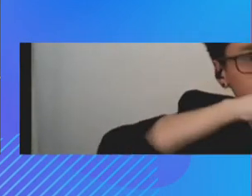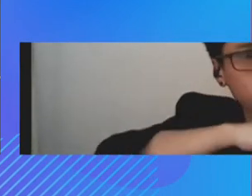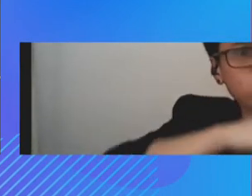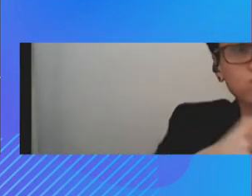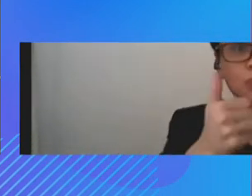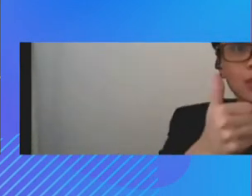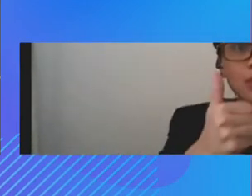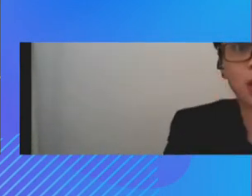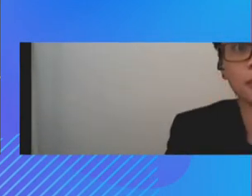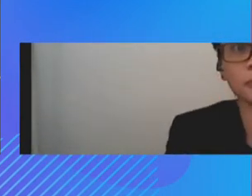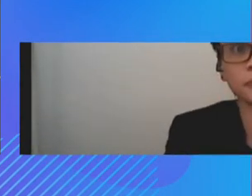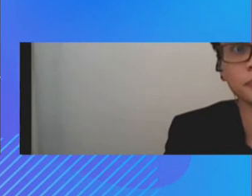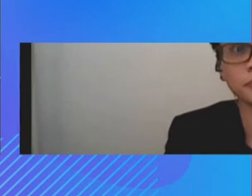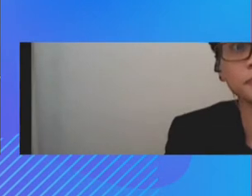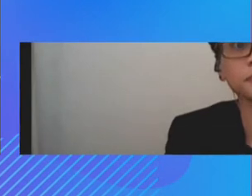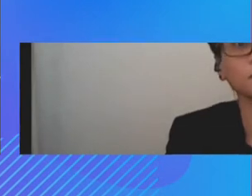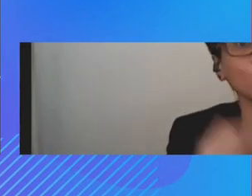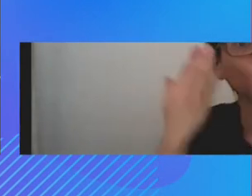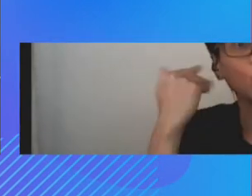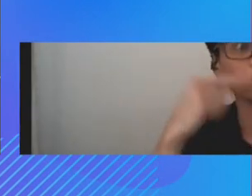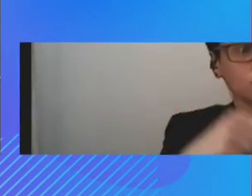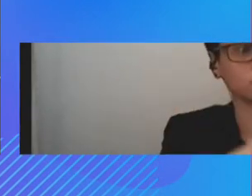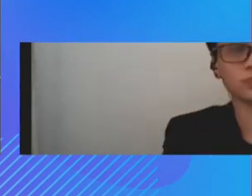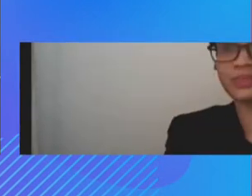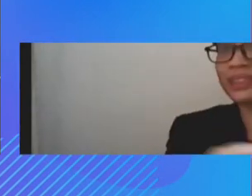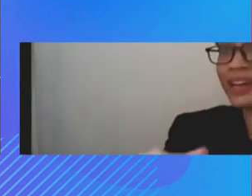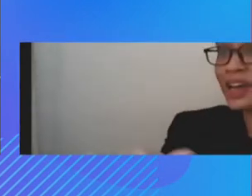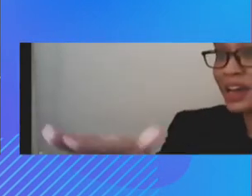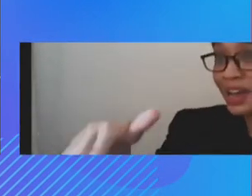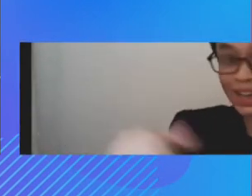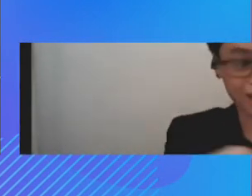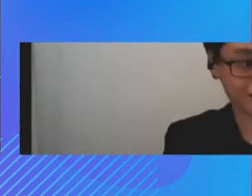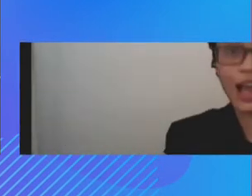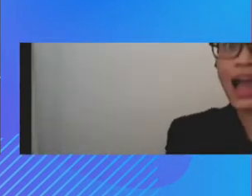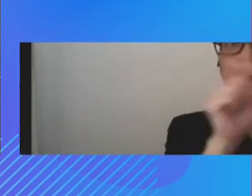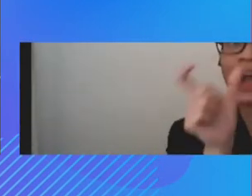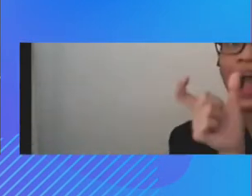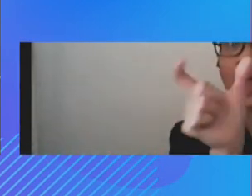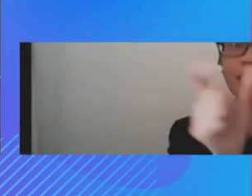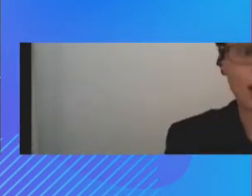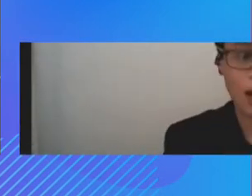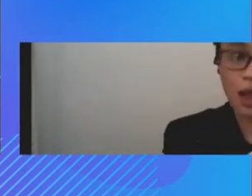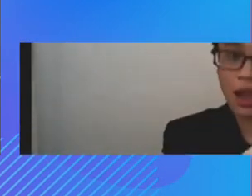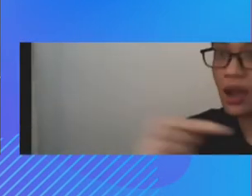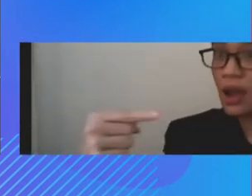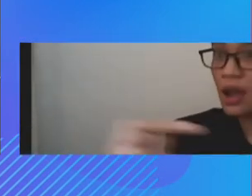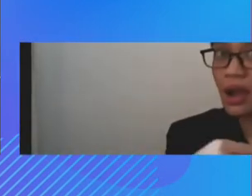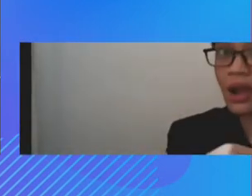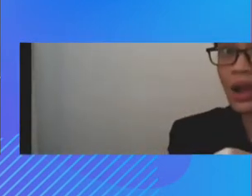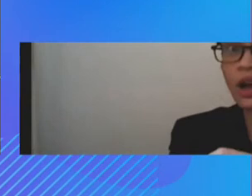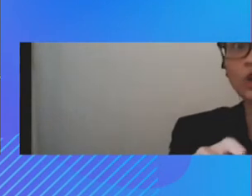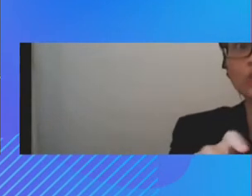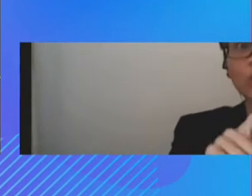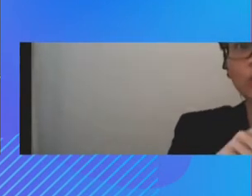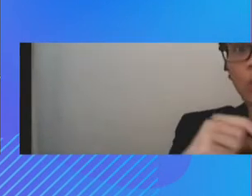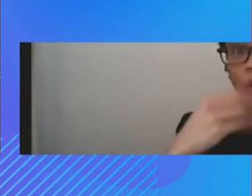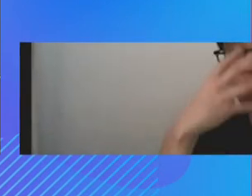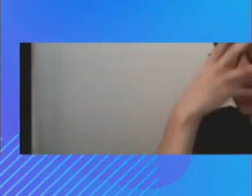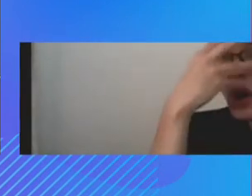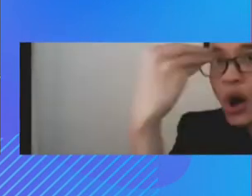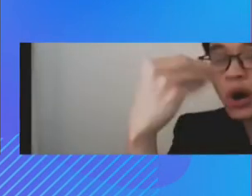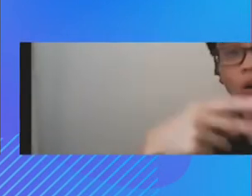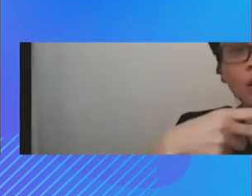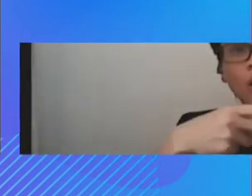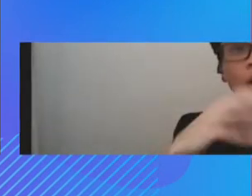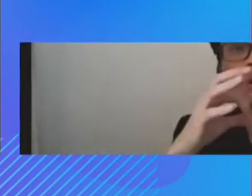ditulisan, ditunjukkan tulisan, dia berisyarat. Kayak misalnya dia tulisan fox, dia berisyarat fox gitu. Berarti kan dia tahu